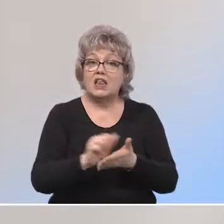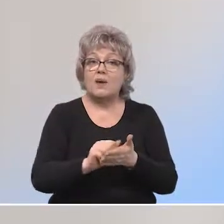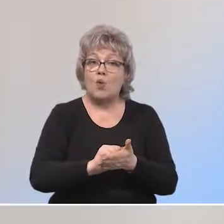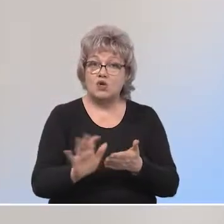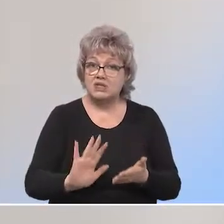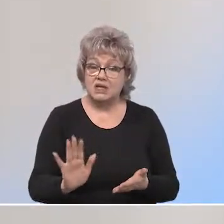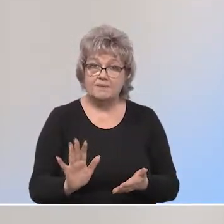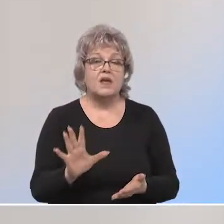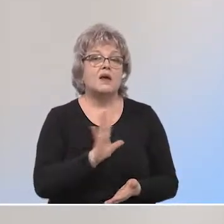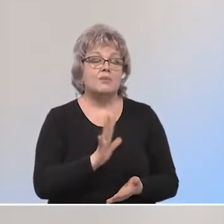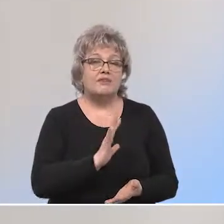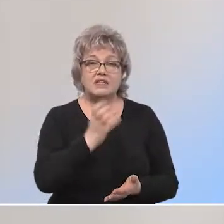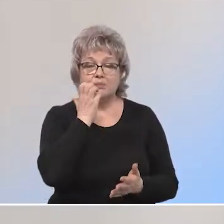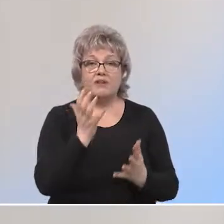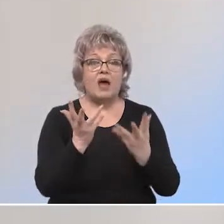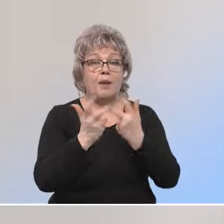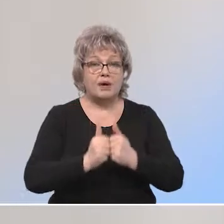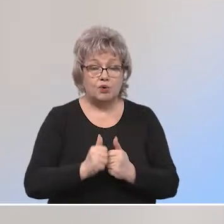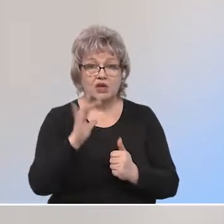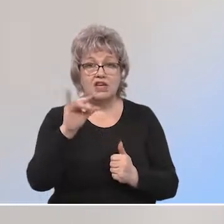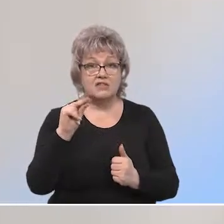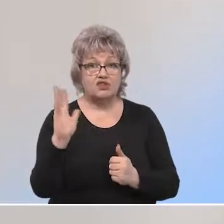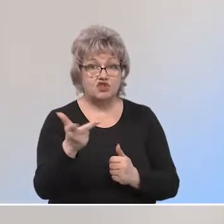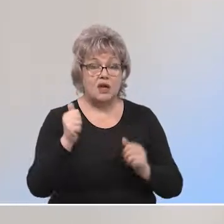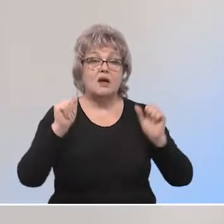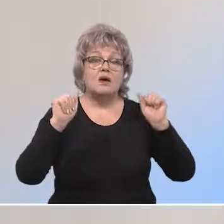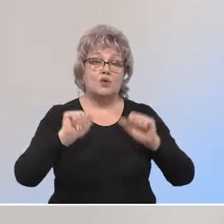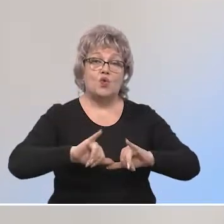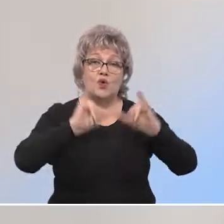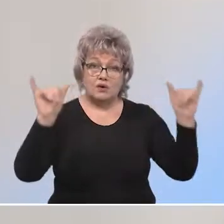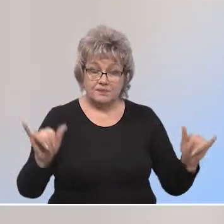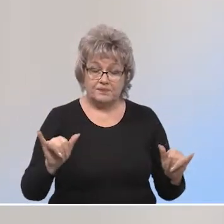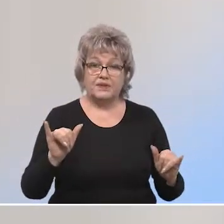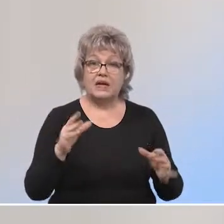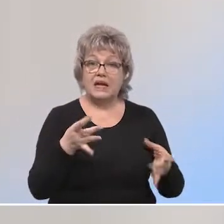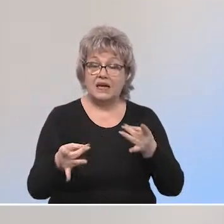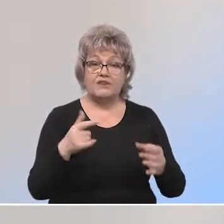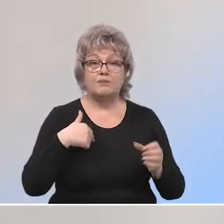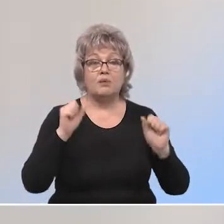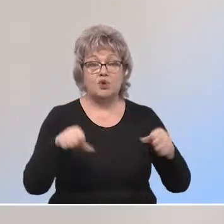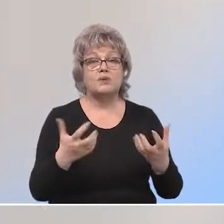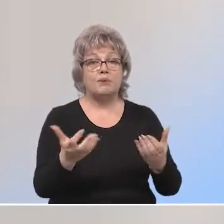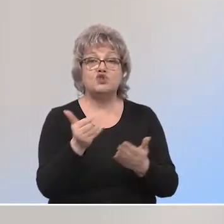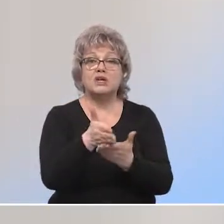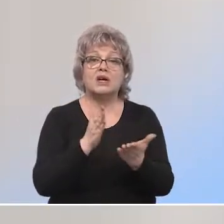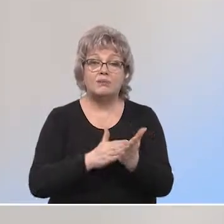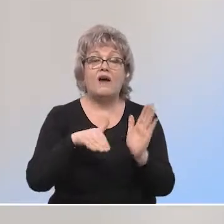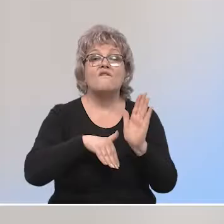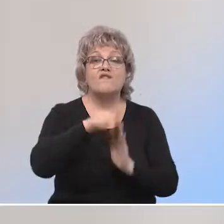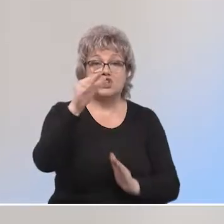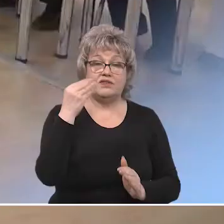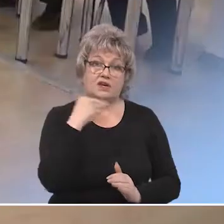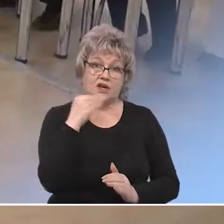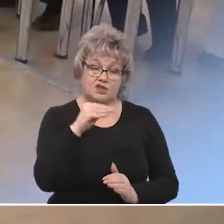не моется. То есть влаготепловая обработка с использованием СВЧ способствует укреплению клейковины, и таким образом мы можем получить хлеба